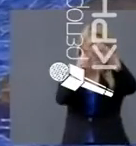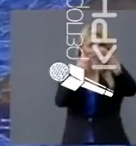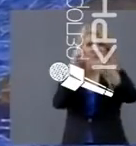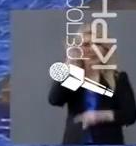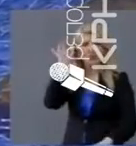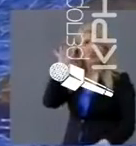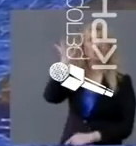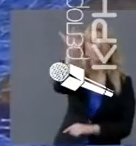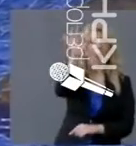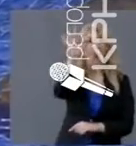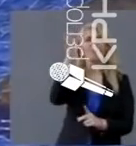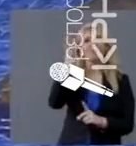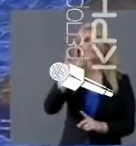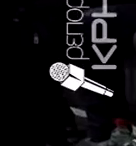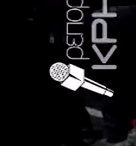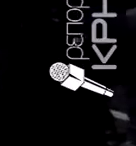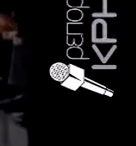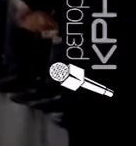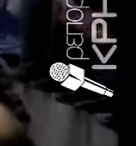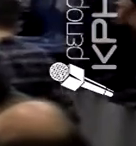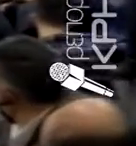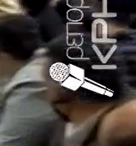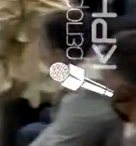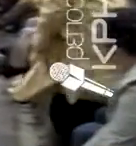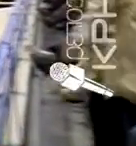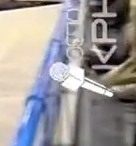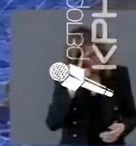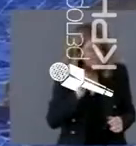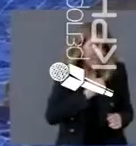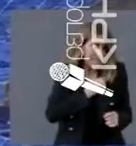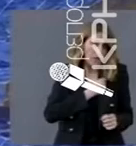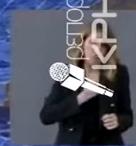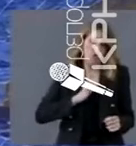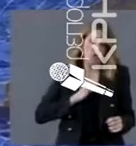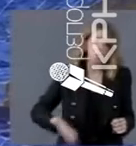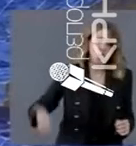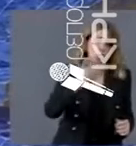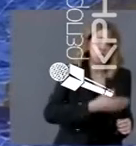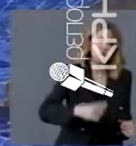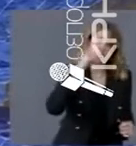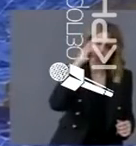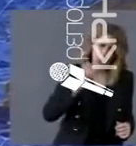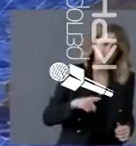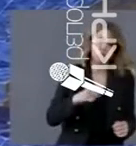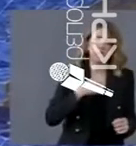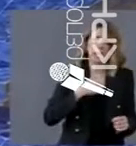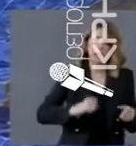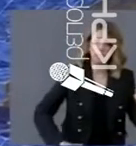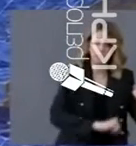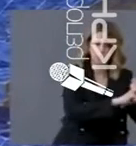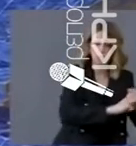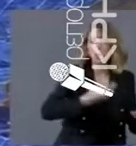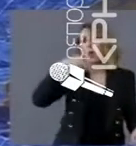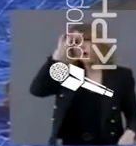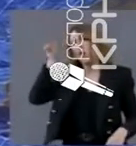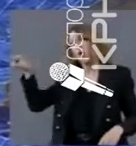επιταγές και ότι αναζητεί το δικό του τεχνητό φιλί της ζωής στη δημαγωγία. Ότι μοιράζει ξανά ακάλυπτες επιταγές